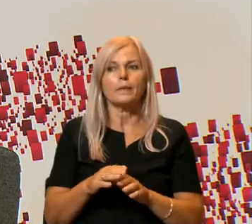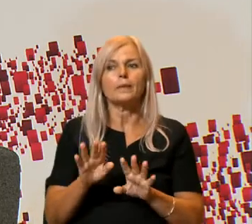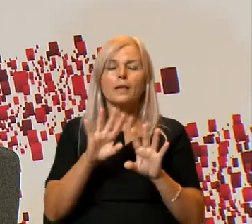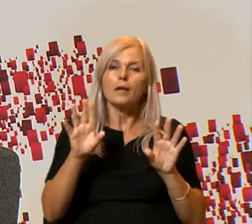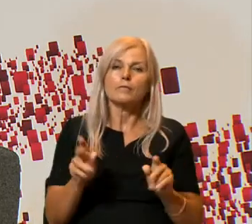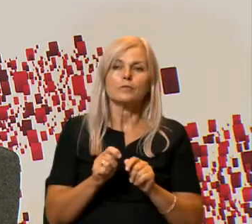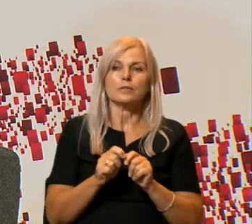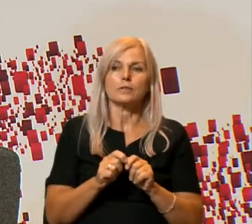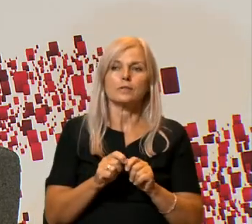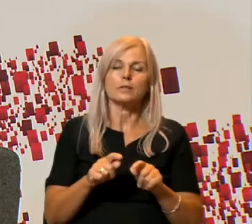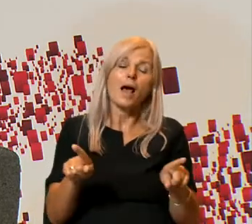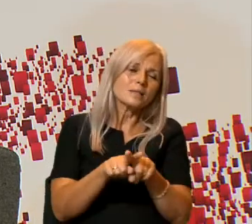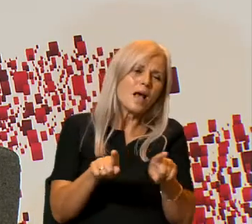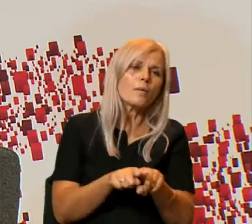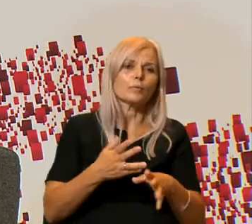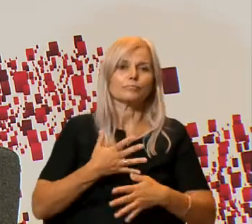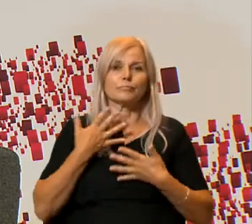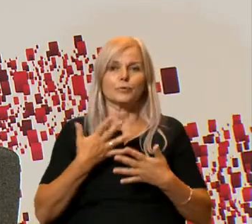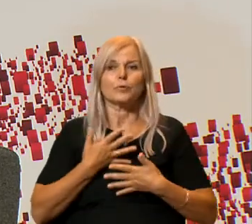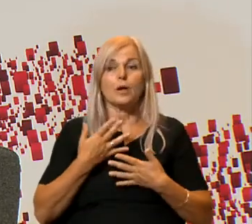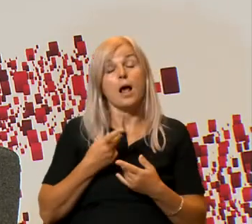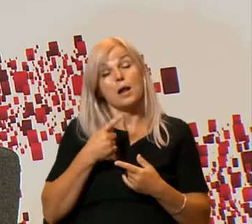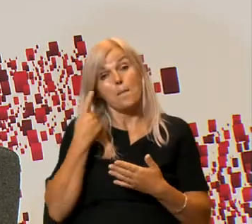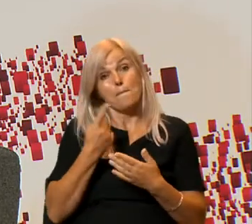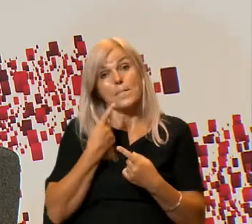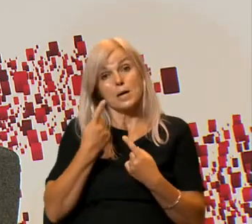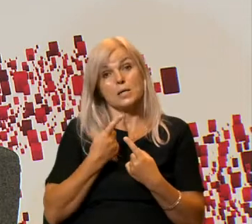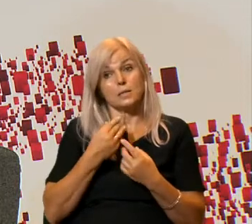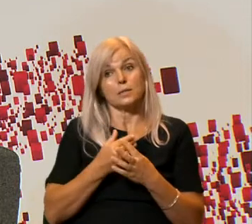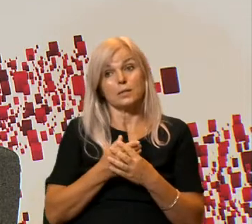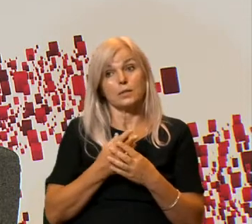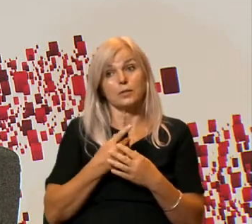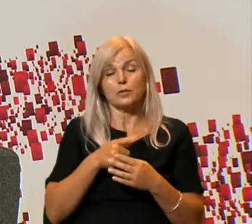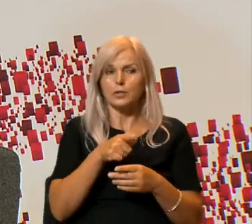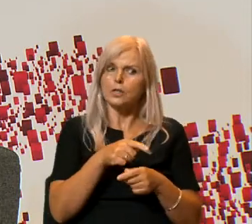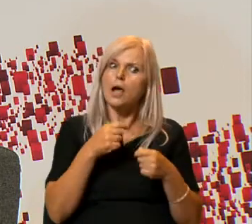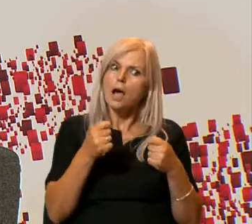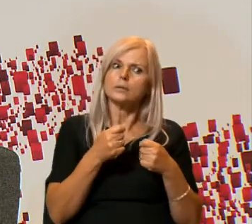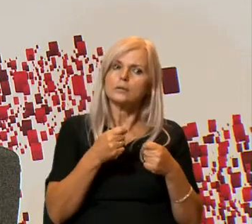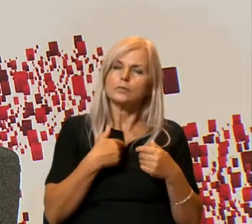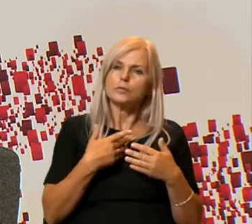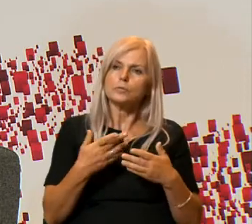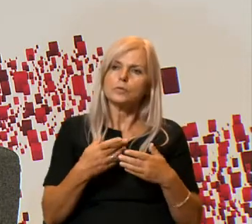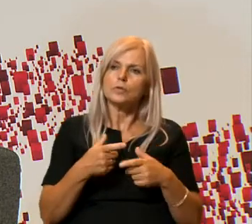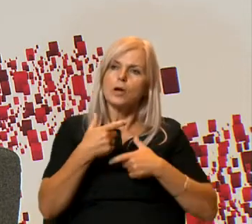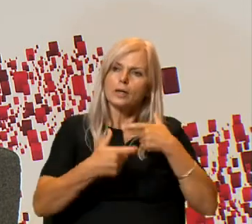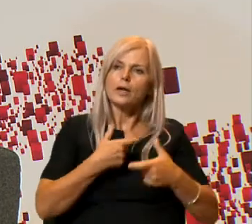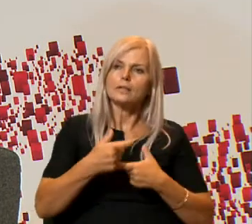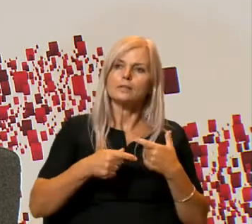tak samo to tam czują, ale tak mi się wydaje, że czasem ich motywacją, żeby działać i to robić, to właśnie jest to, że gdzieś